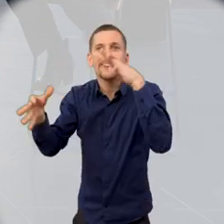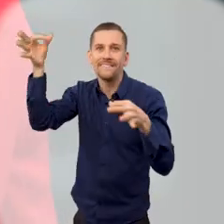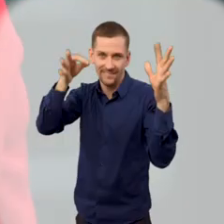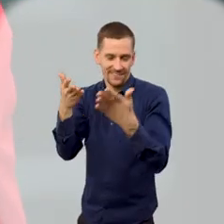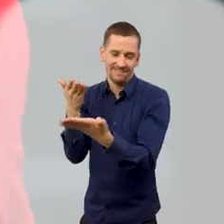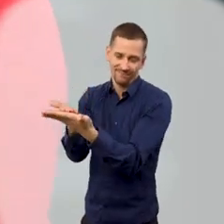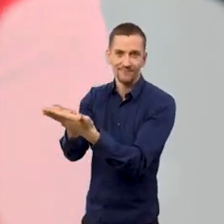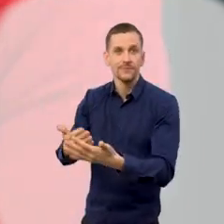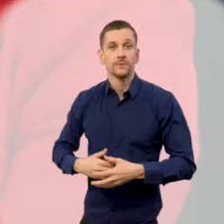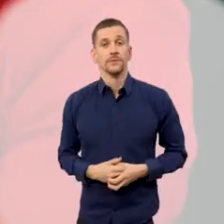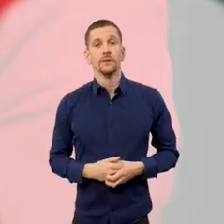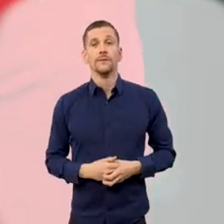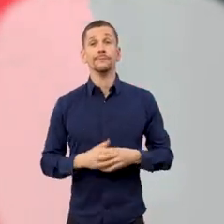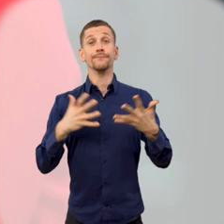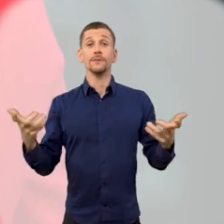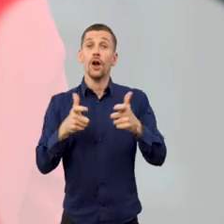créativité, voilà.